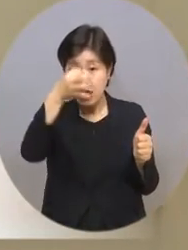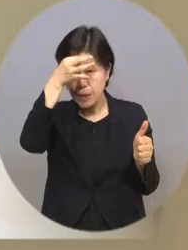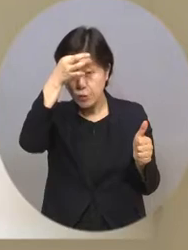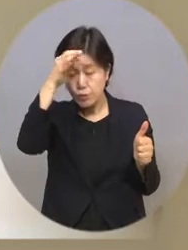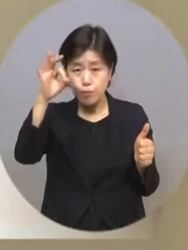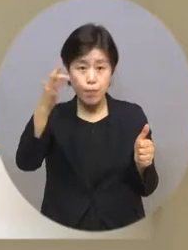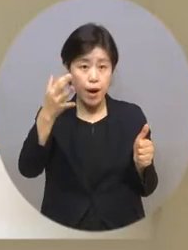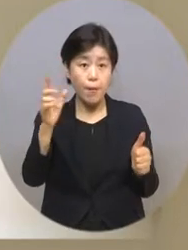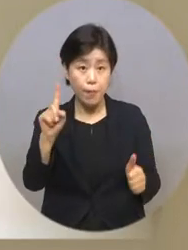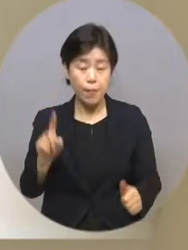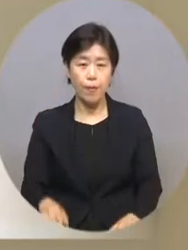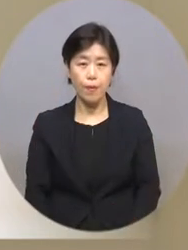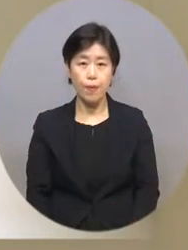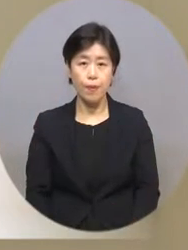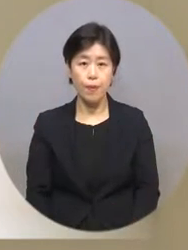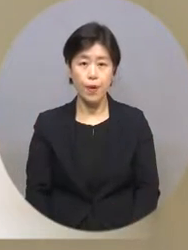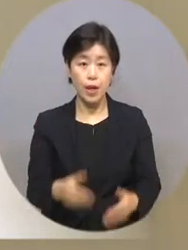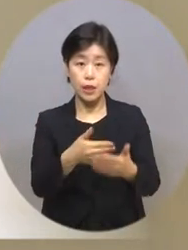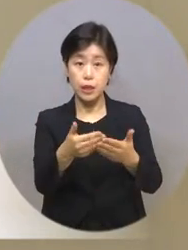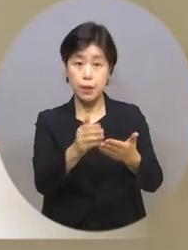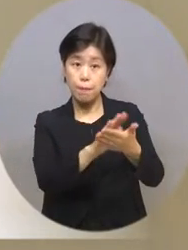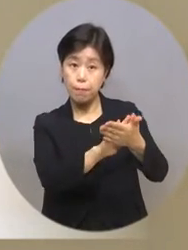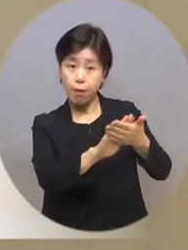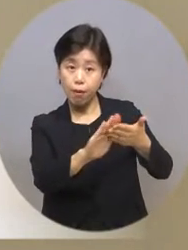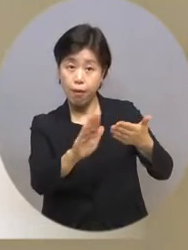하면 평면 입체를